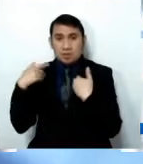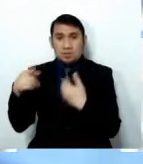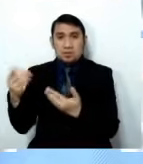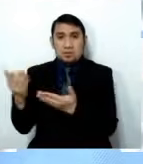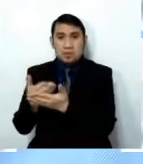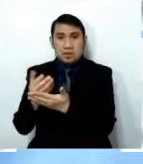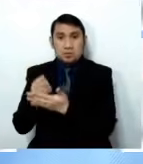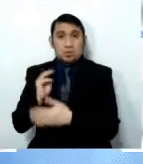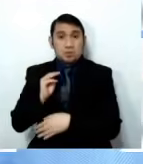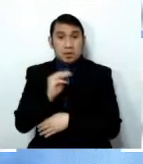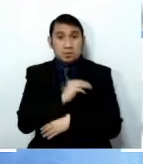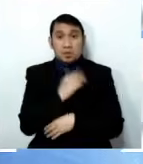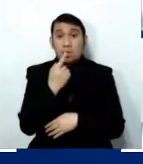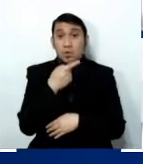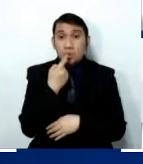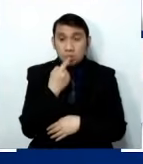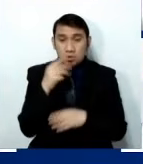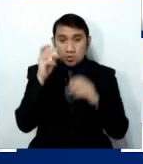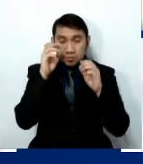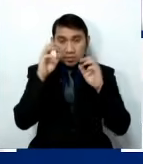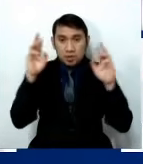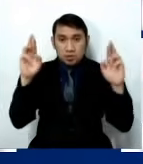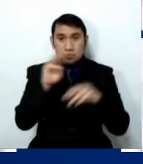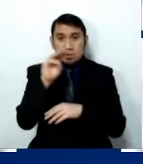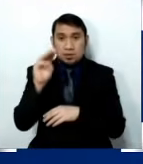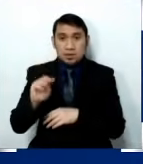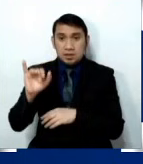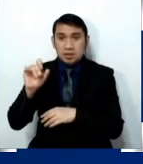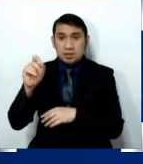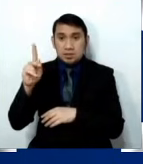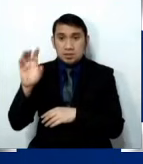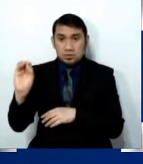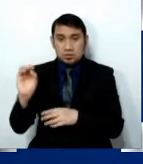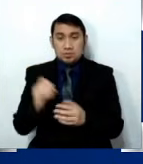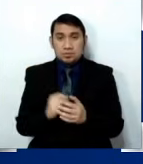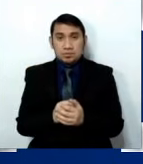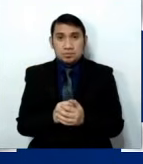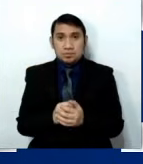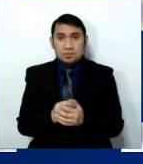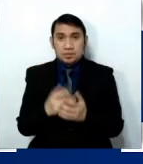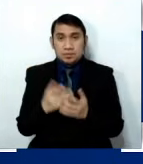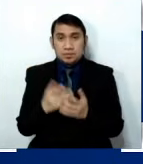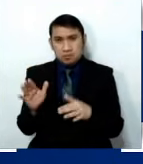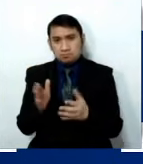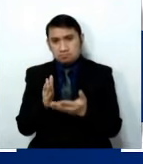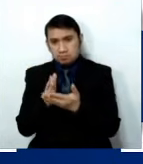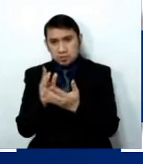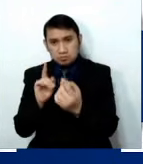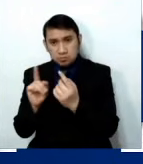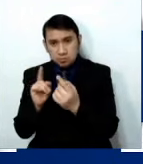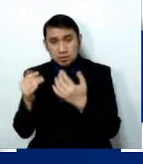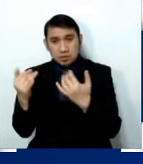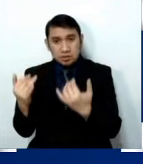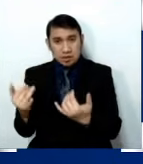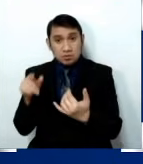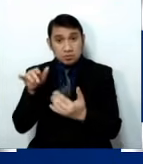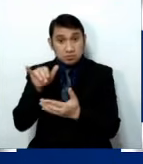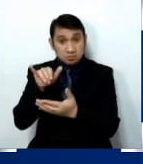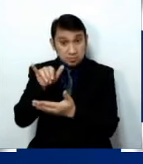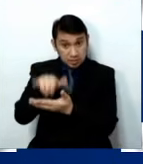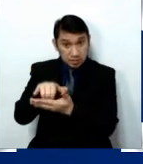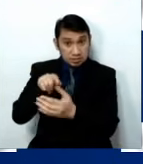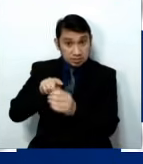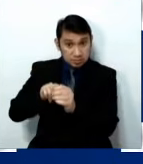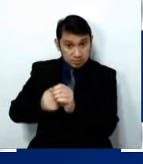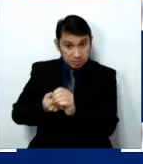si Manila Mayor Isko Moreno. We did reach out to their camp initially, so we had, and then from there on we had talks, and